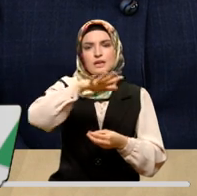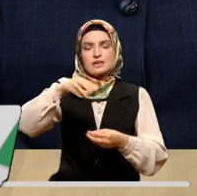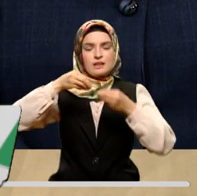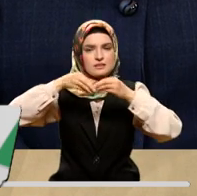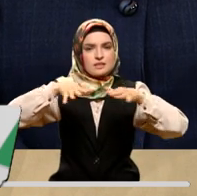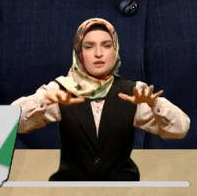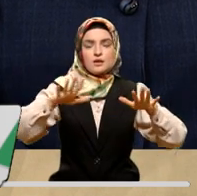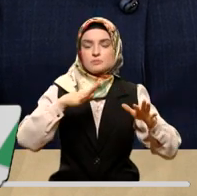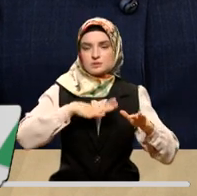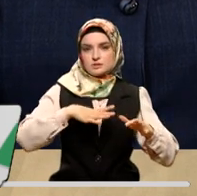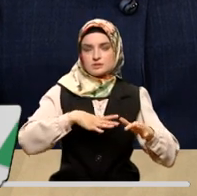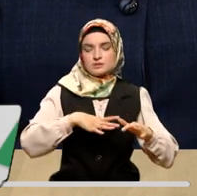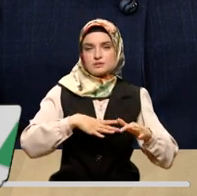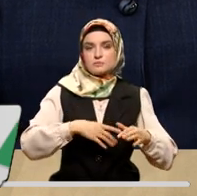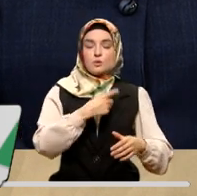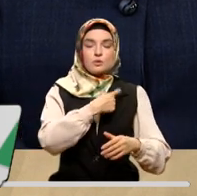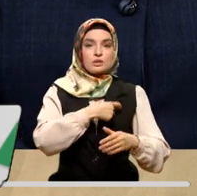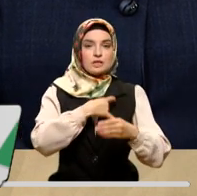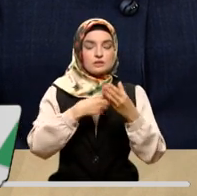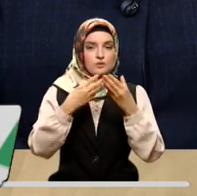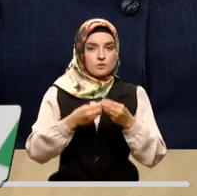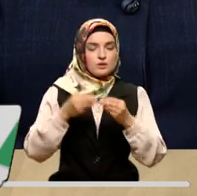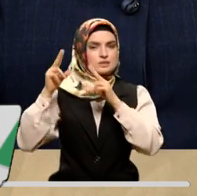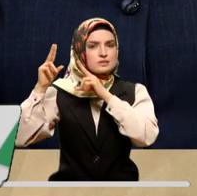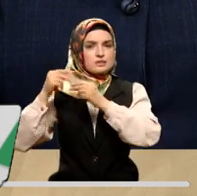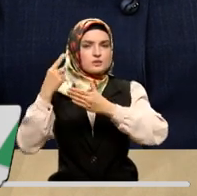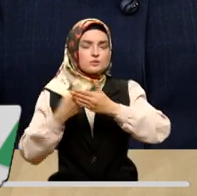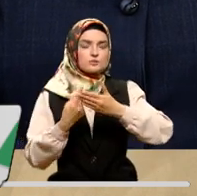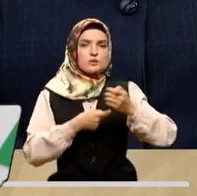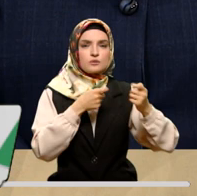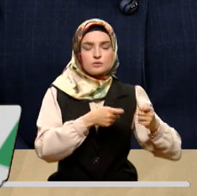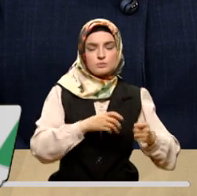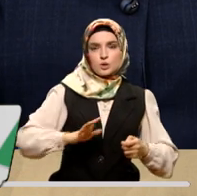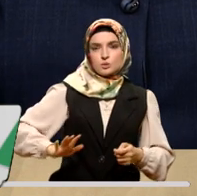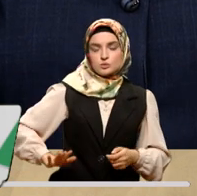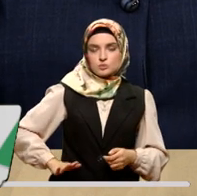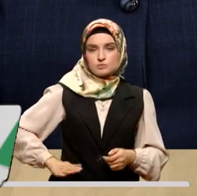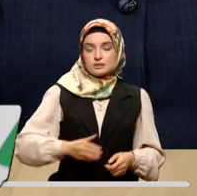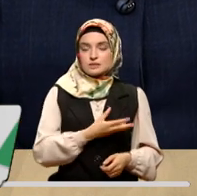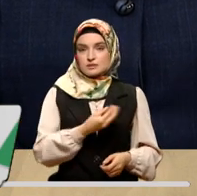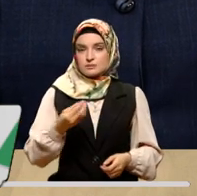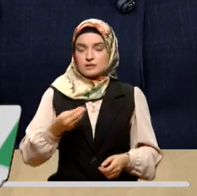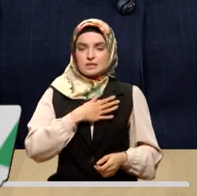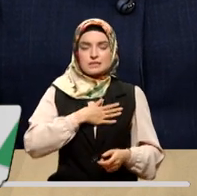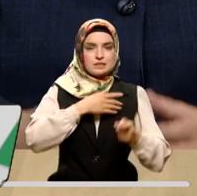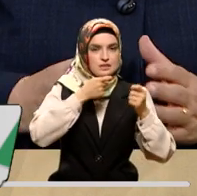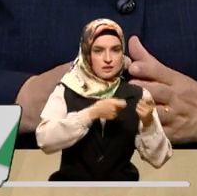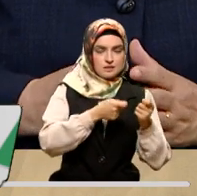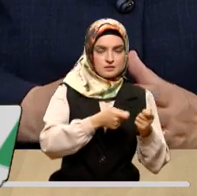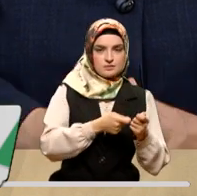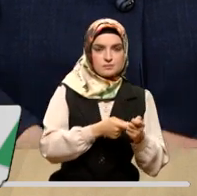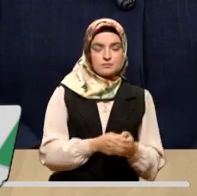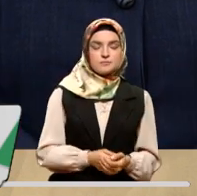istedik. Özellikle de yatılı yaz Kur'an kursunda çocuklarımızla hem bir dini eğitim, müfredatı